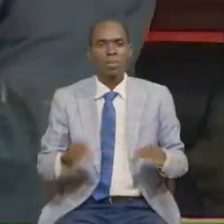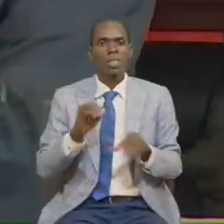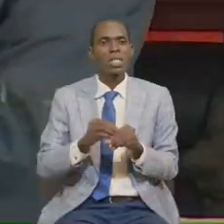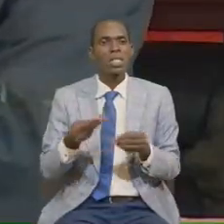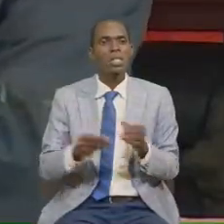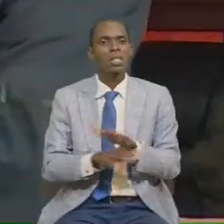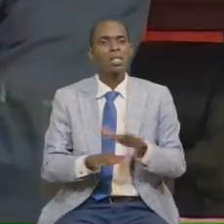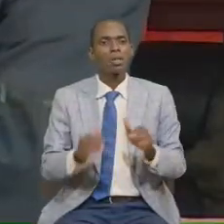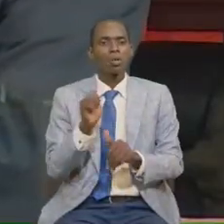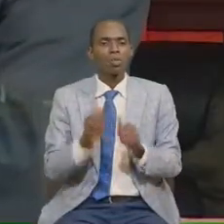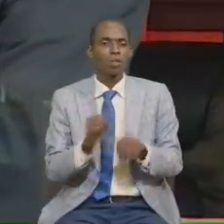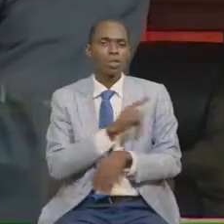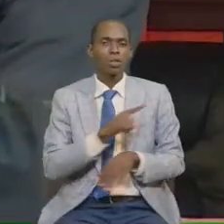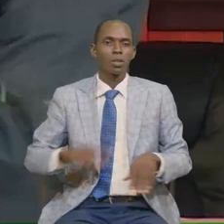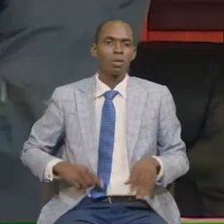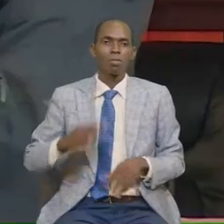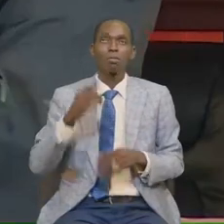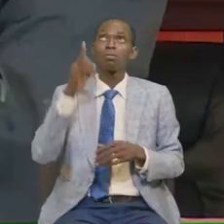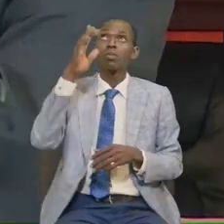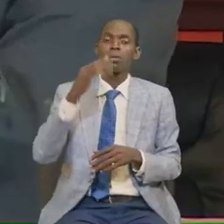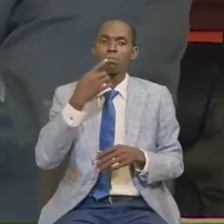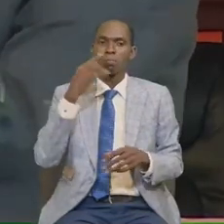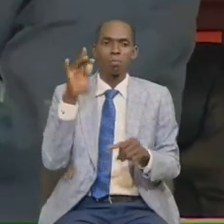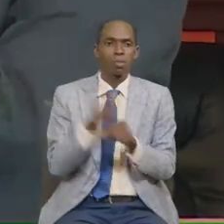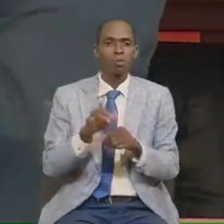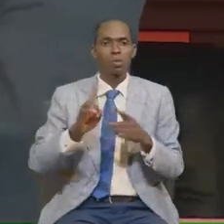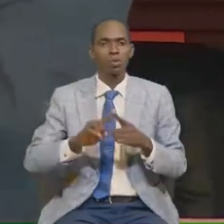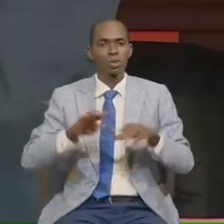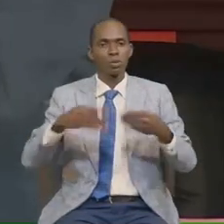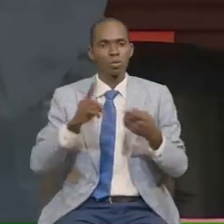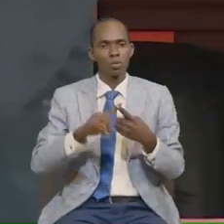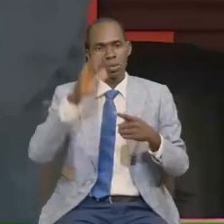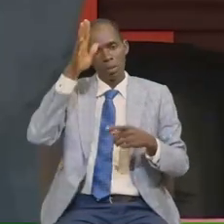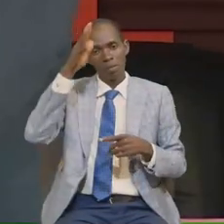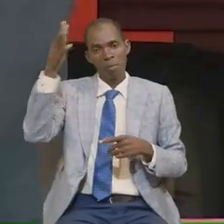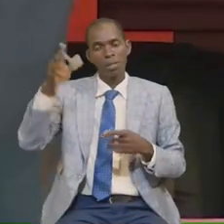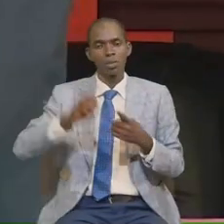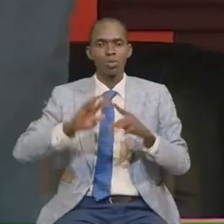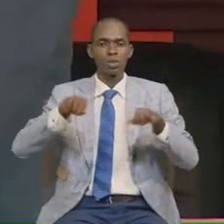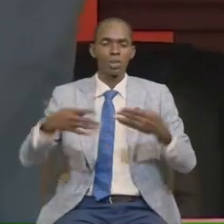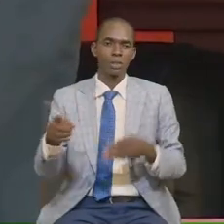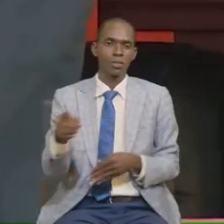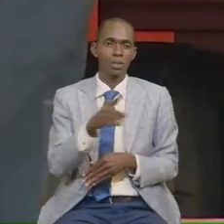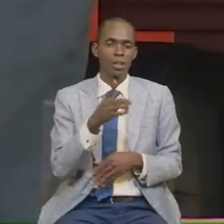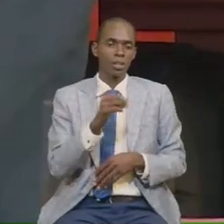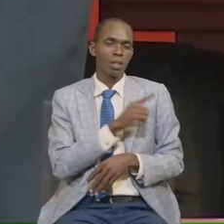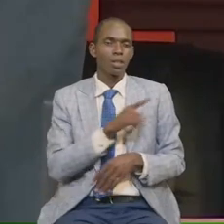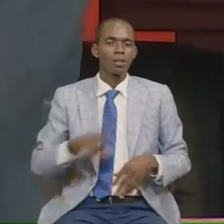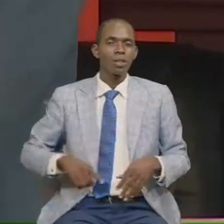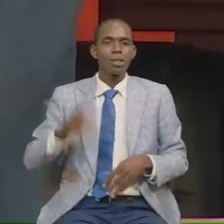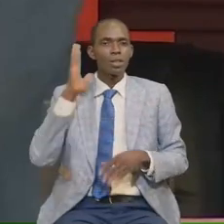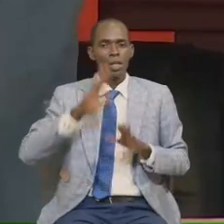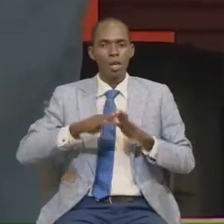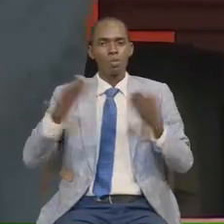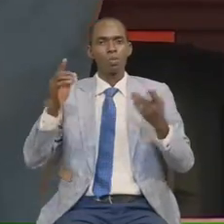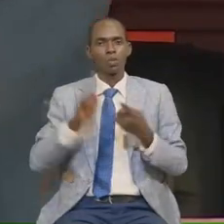l'Éternel a juré à tes pères de te donner. L'Éternel t'ouvrira son bon trésor,